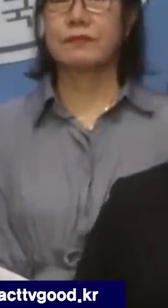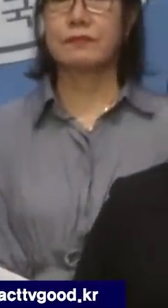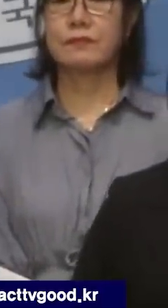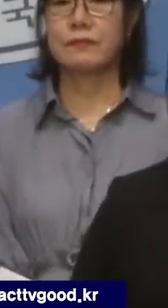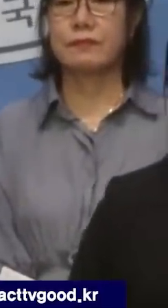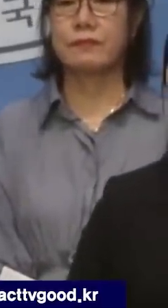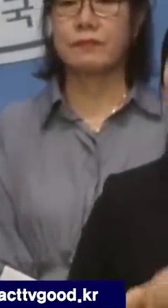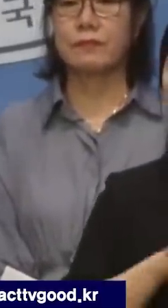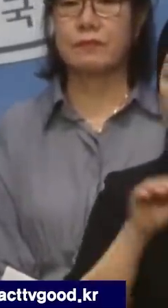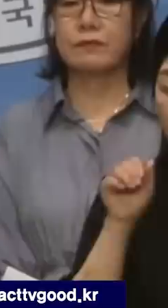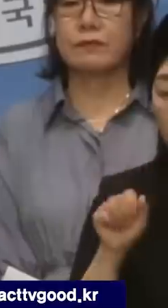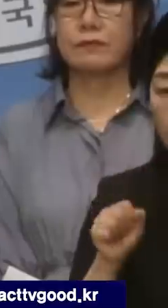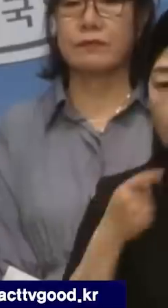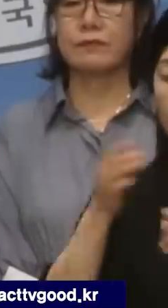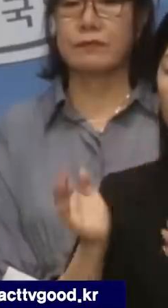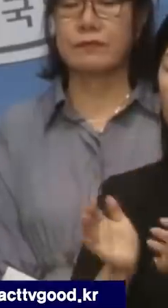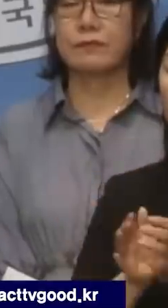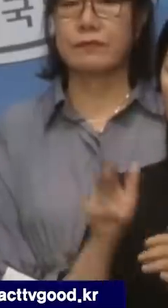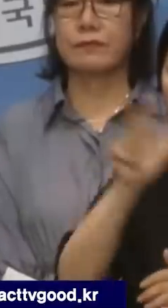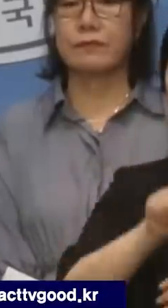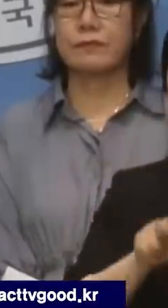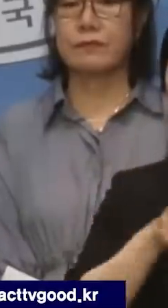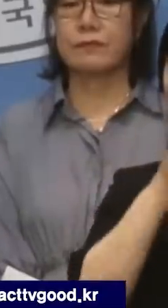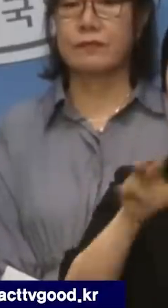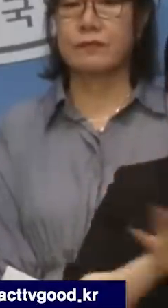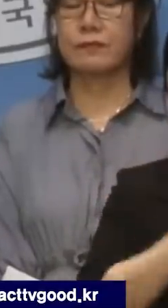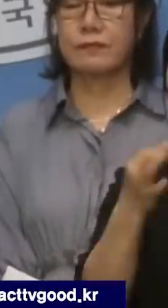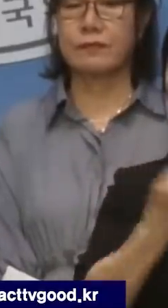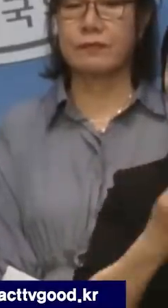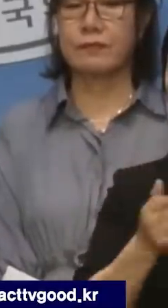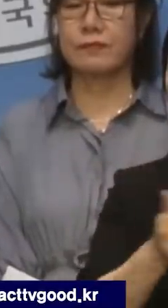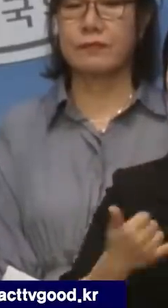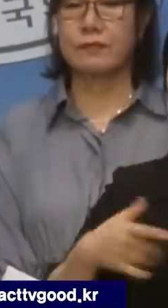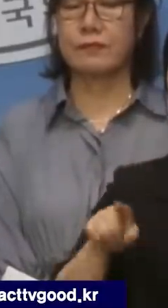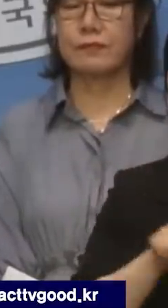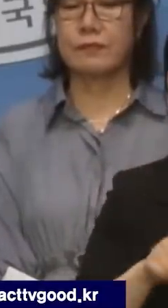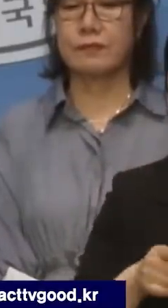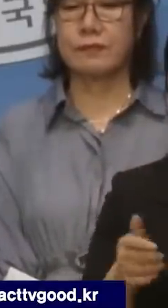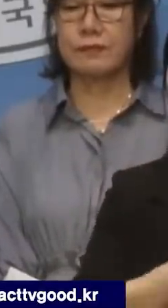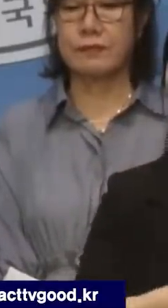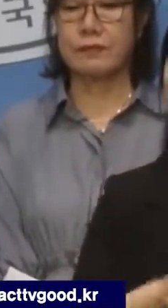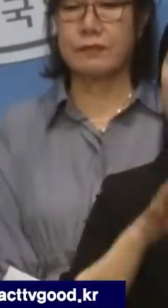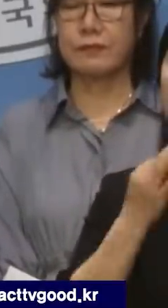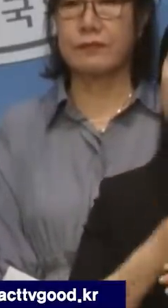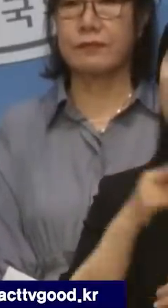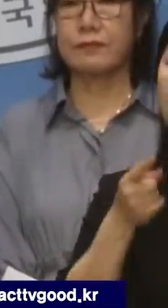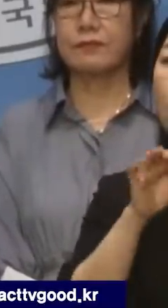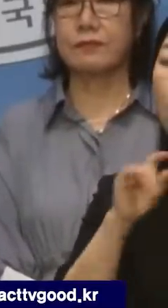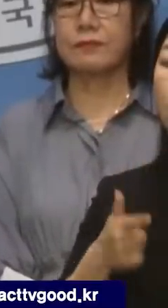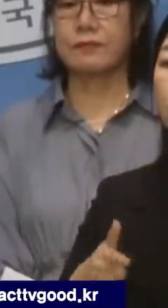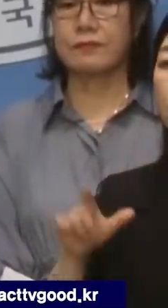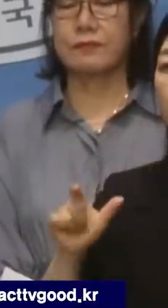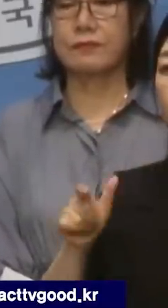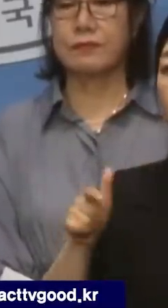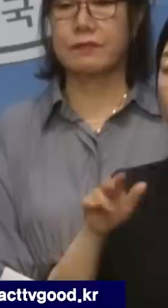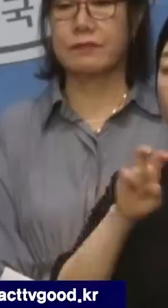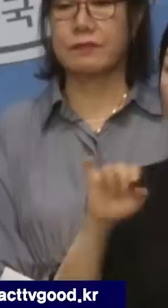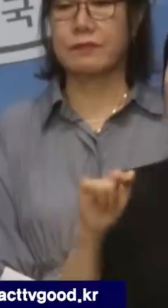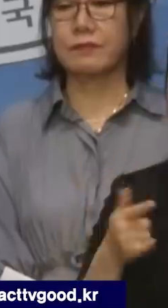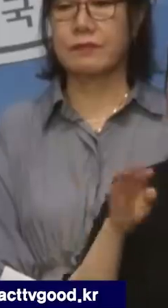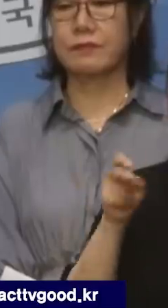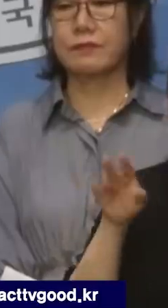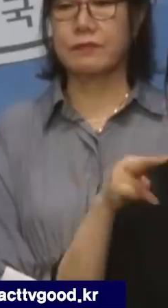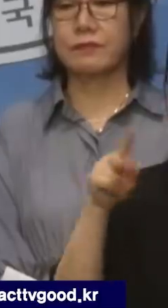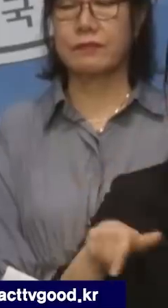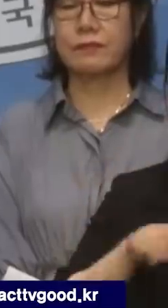네, 안녕하십니까. 더불어민주당 전국소상공인위원회 공동위원장 경기도 안양시 동안구 갑 국회의원